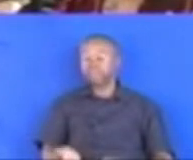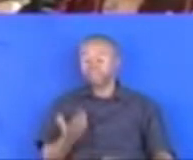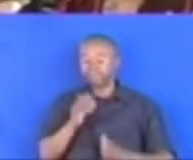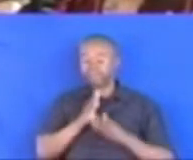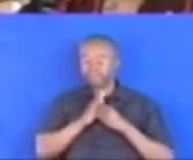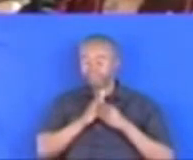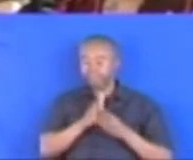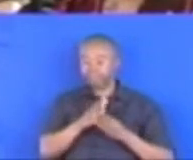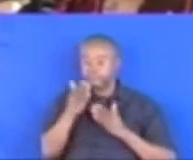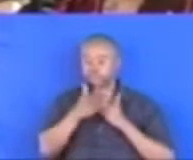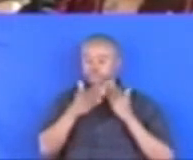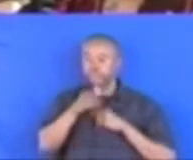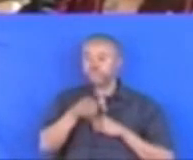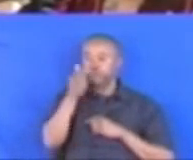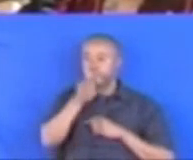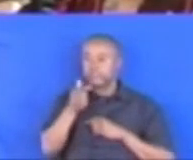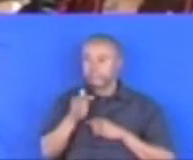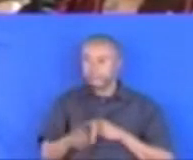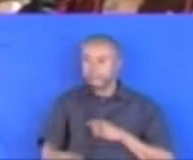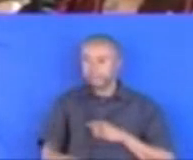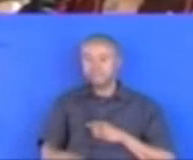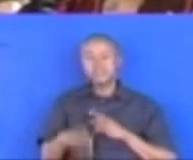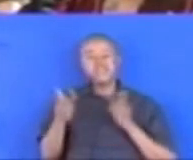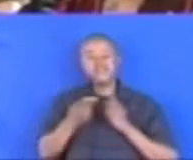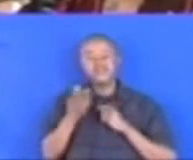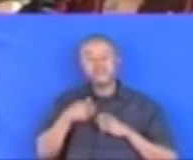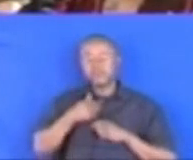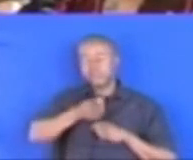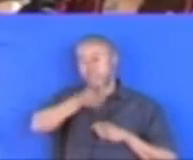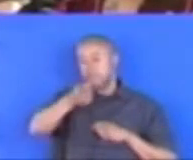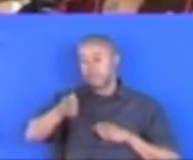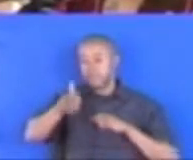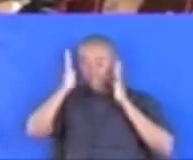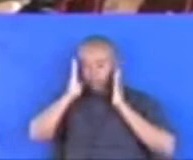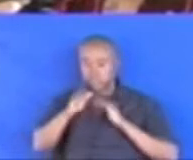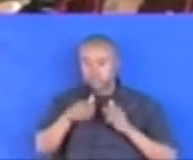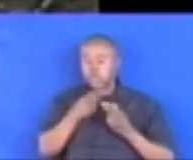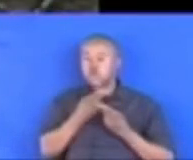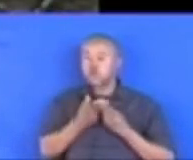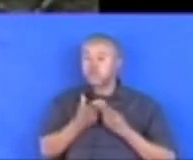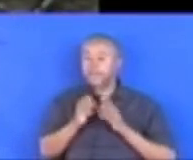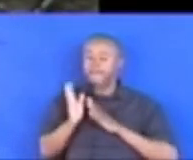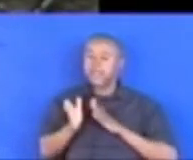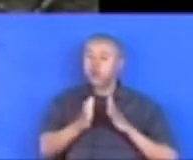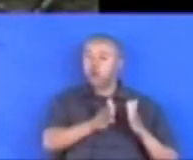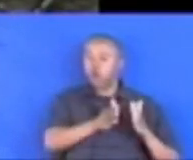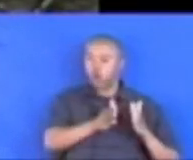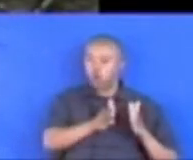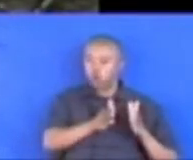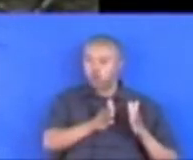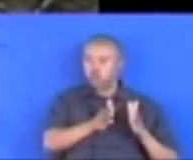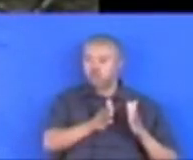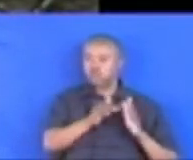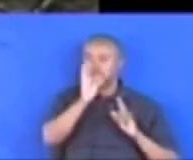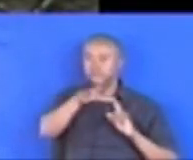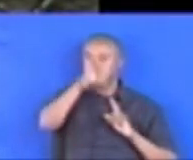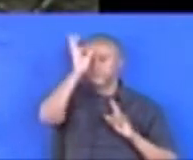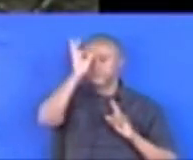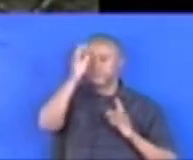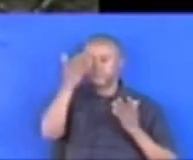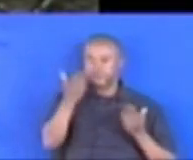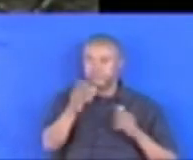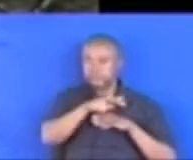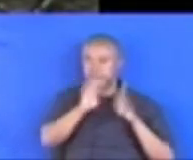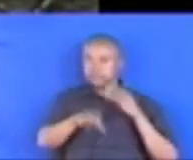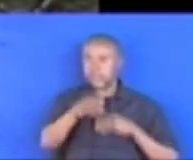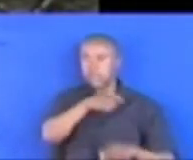kuiongoza nchi ya Jamhuri ya Muungano wa Tanzania. Aidha, ninampongeza Mheshimiwa Dr. Philip Isidori Mpango kwa kuteuliwa kuwa